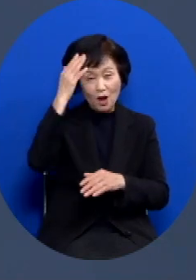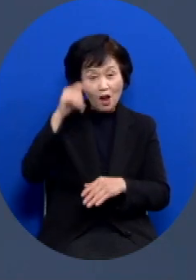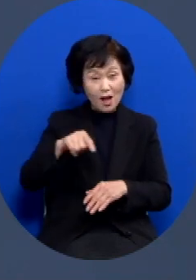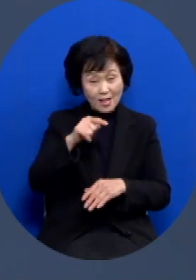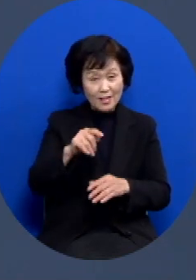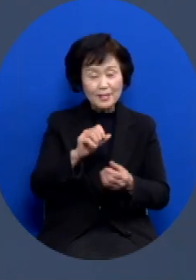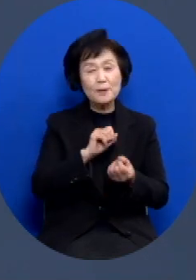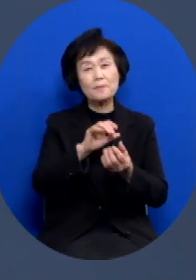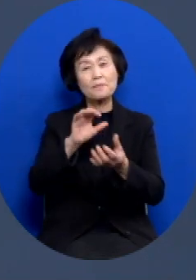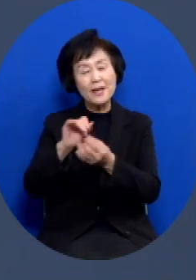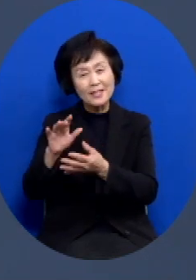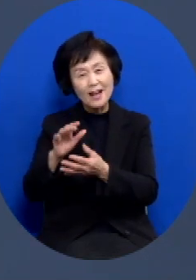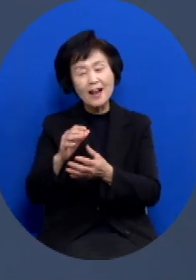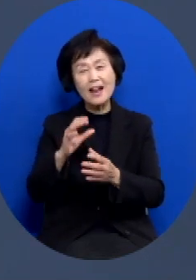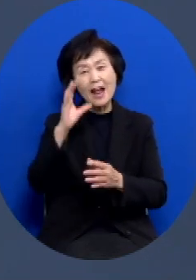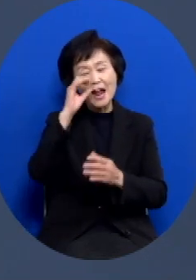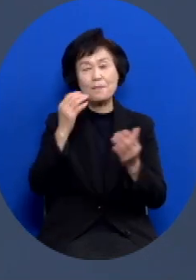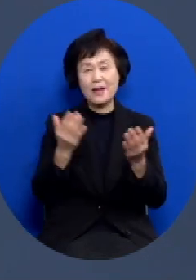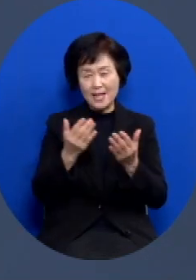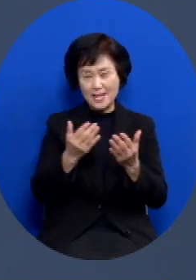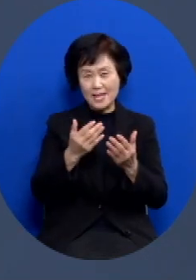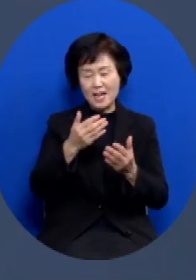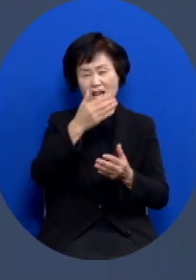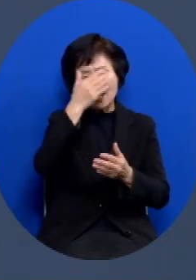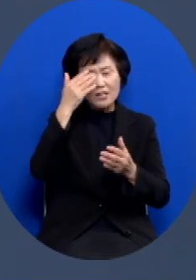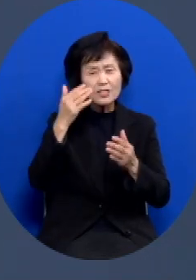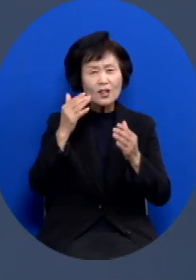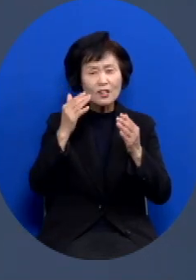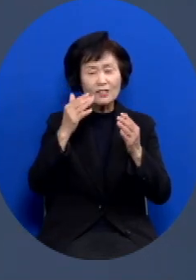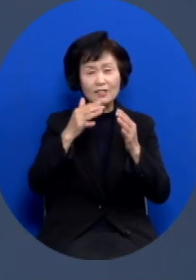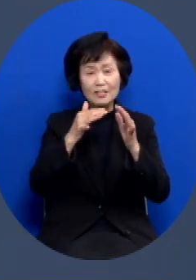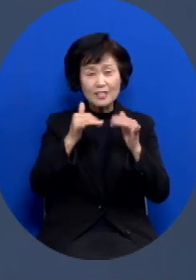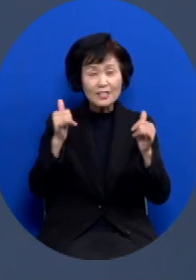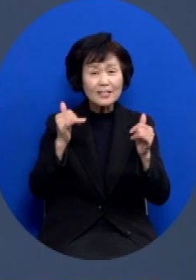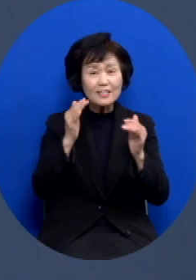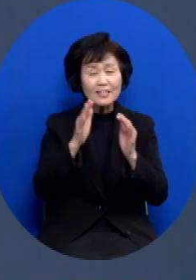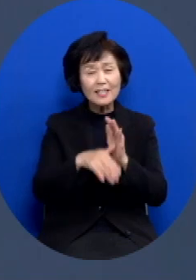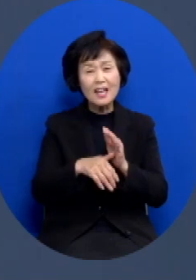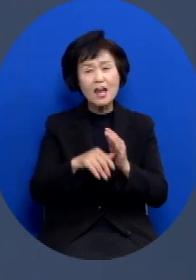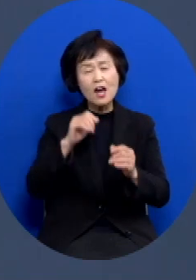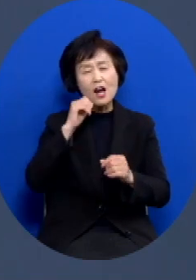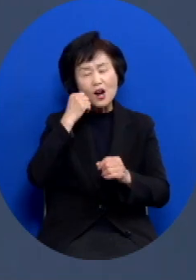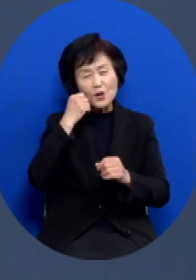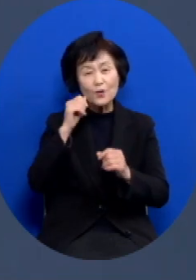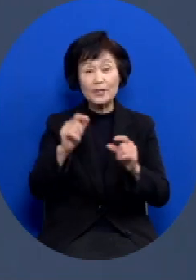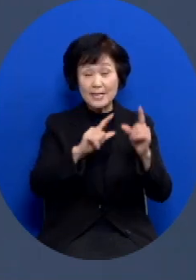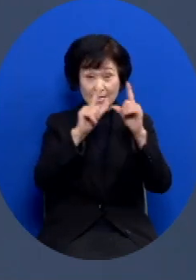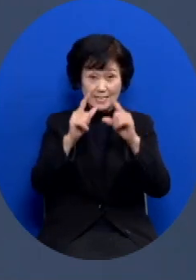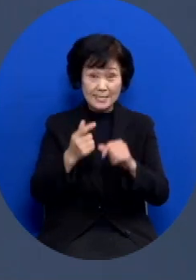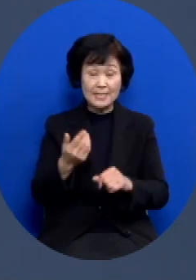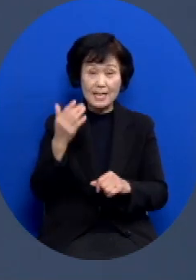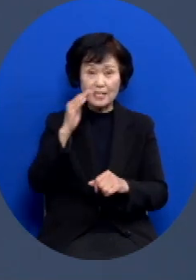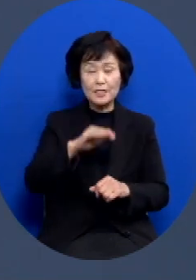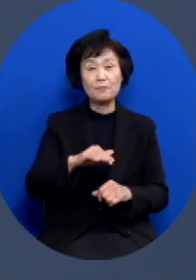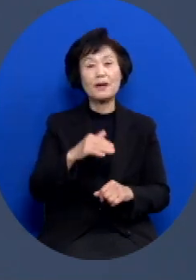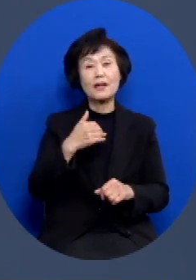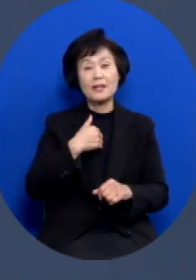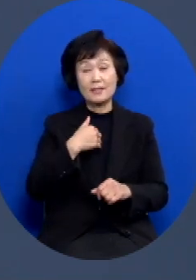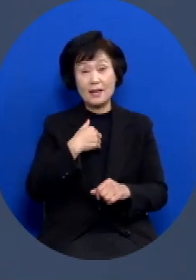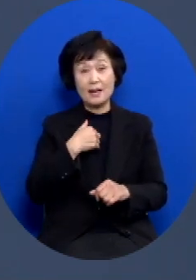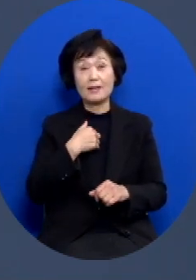청년시절 또 신대원 시절 정말 힘든 시간 정말 돌이켜보면 잿빛과도 같은 청년시절을